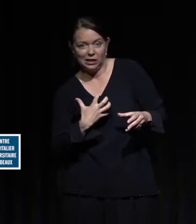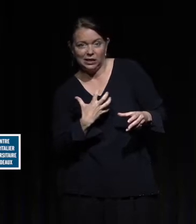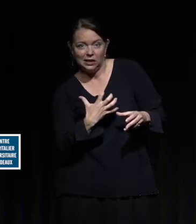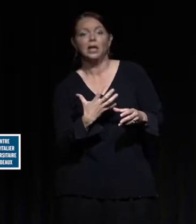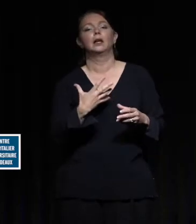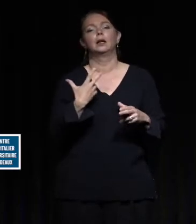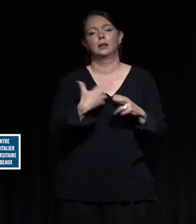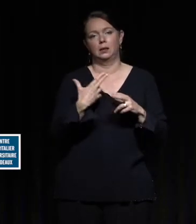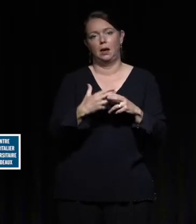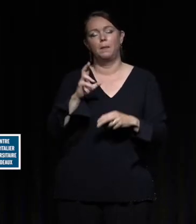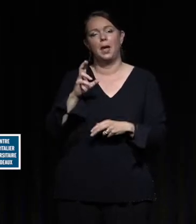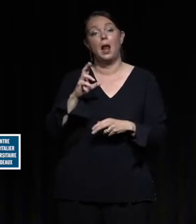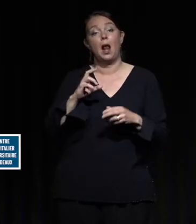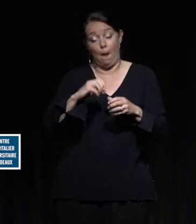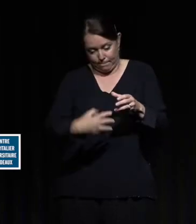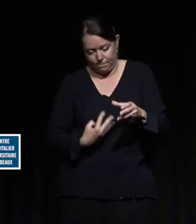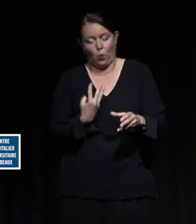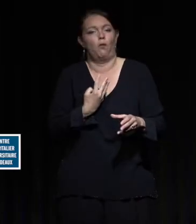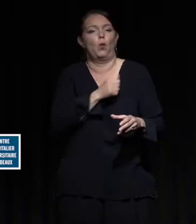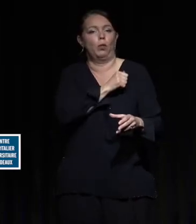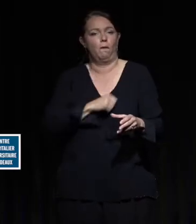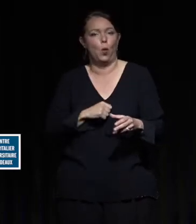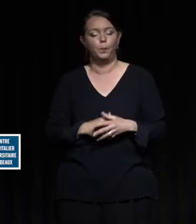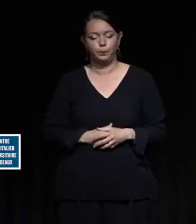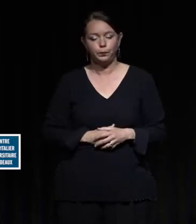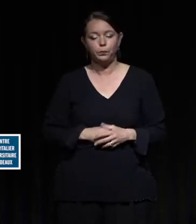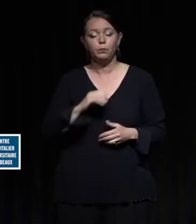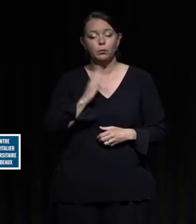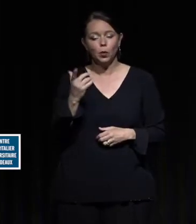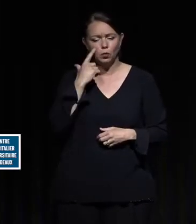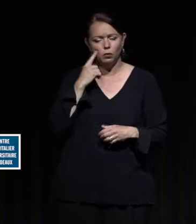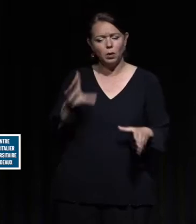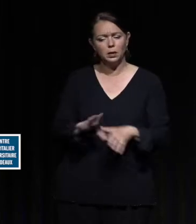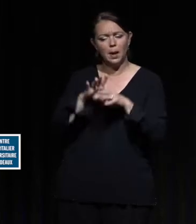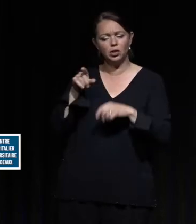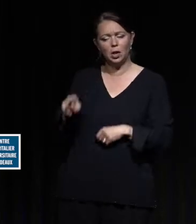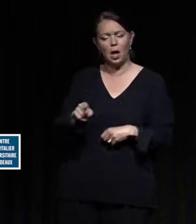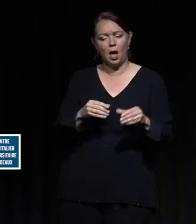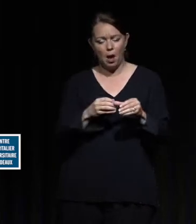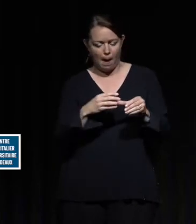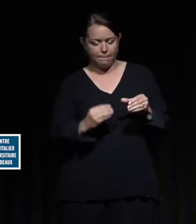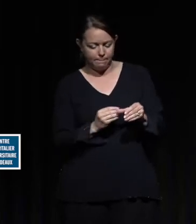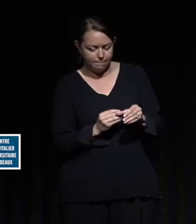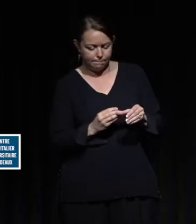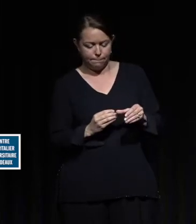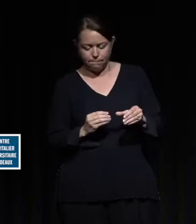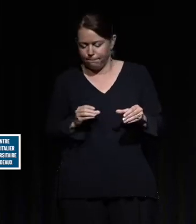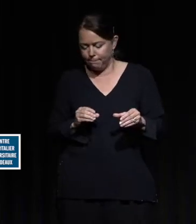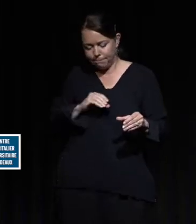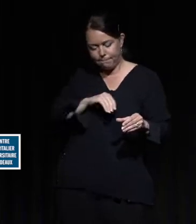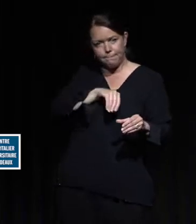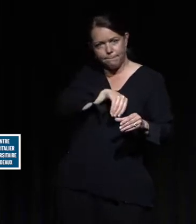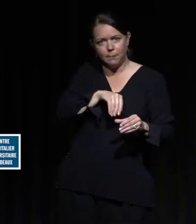C'est ce qu'on appelle endométriose profonde. Sur d'autres coupes, ça donnera, vous voyez, des sortes d'épaississements et de ponts entre la